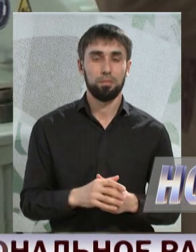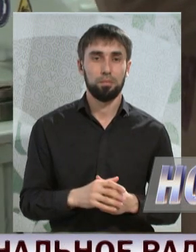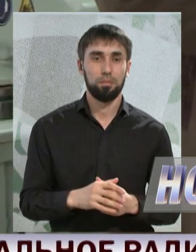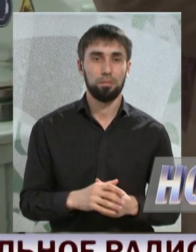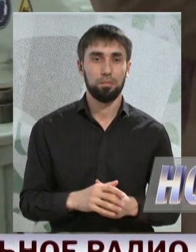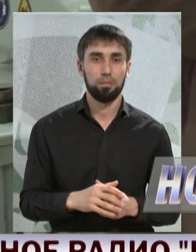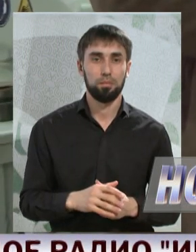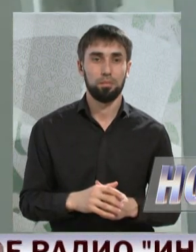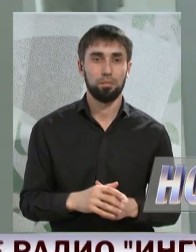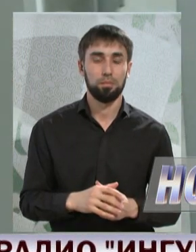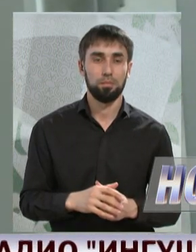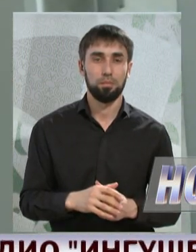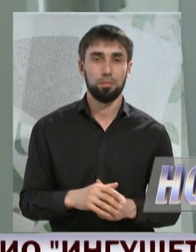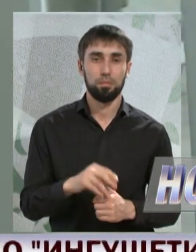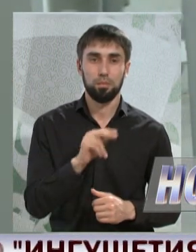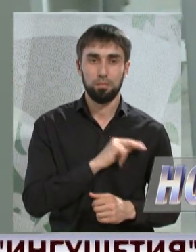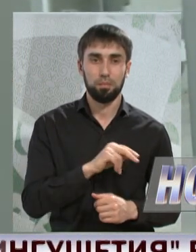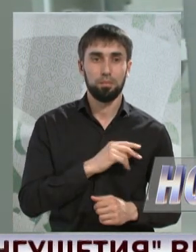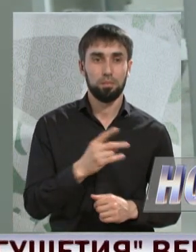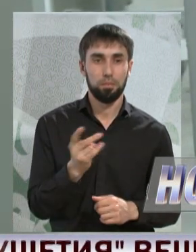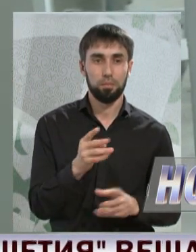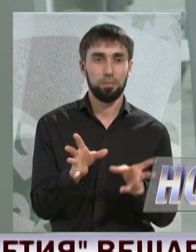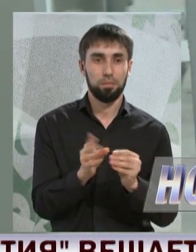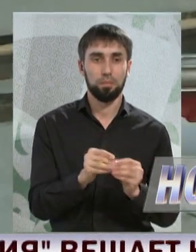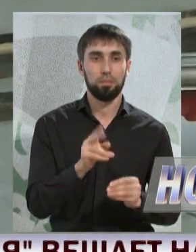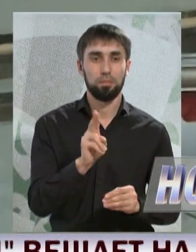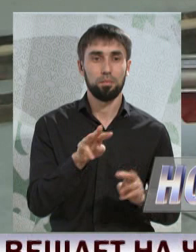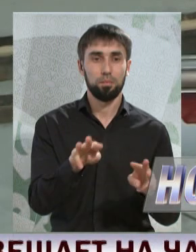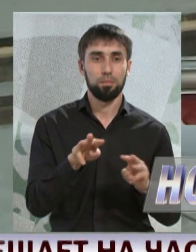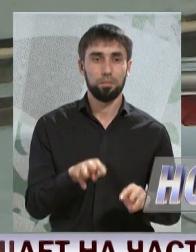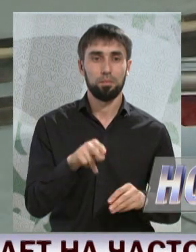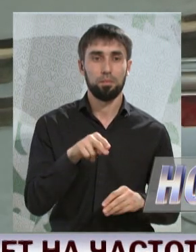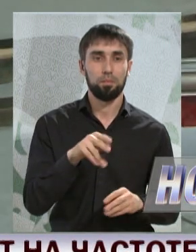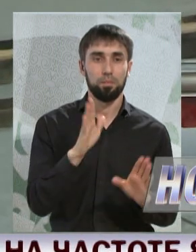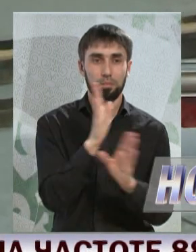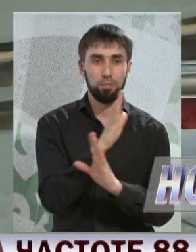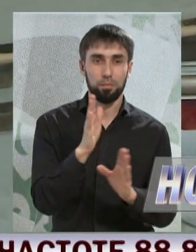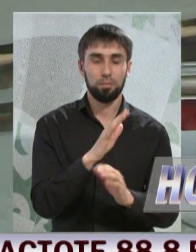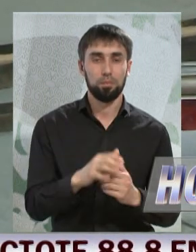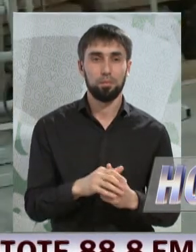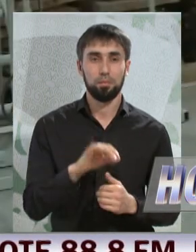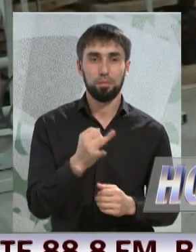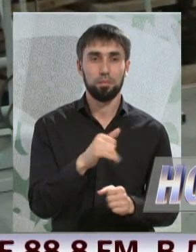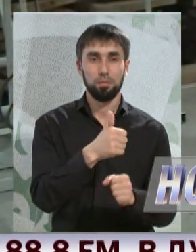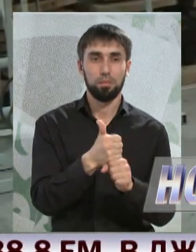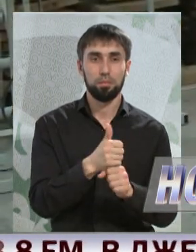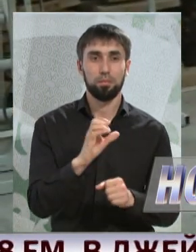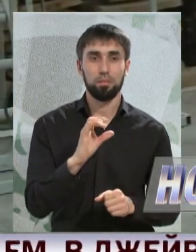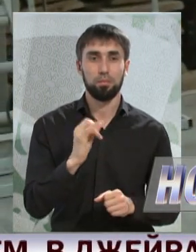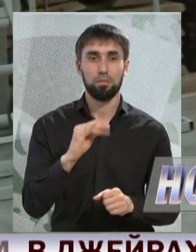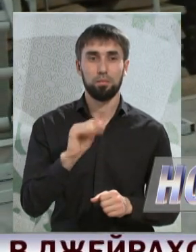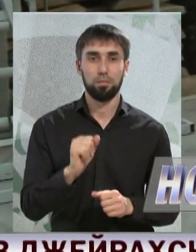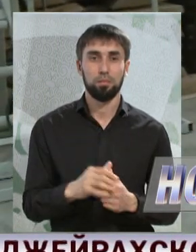производство. Работу предстоит организовать Министерству природных ресурсов и главе Сунжинского района, поскольку лес республики сосредоточен в основном на